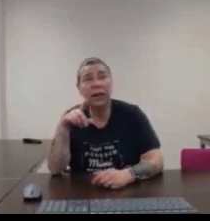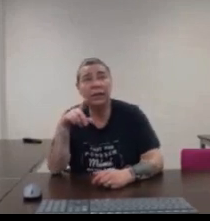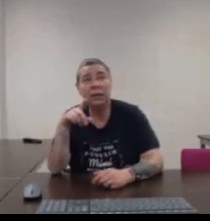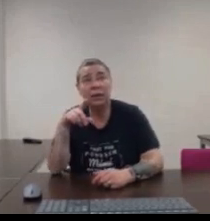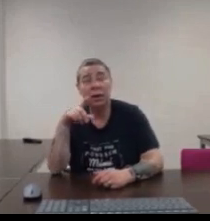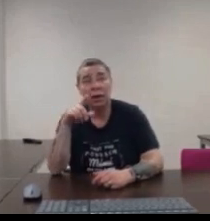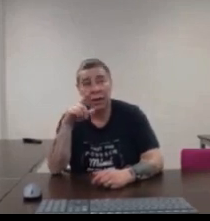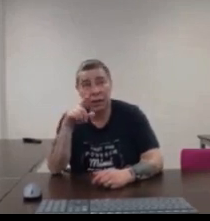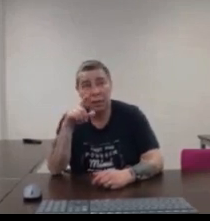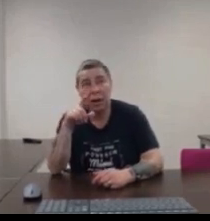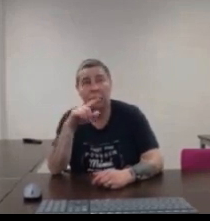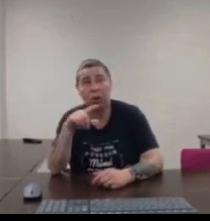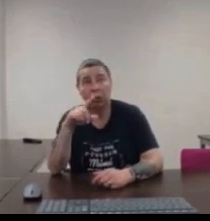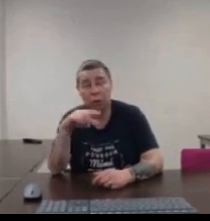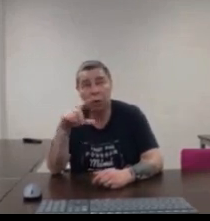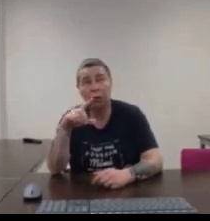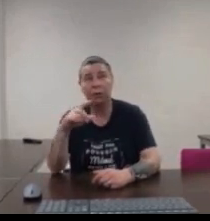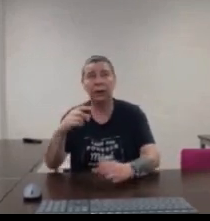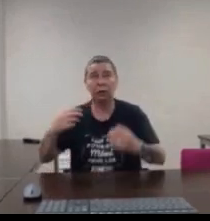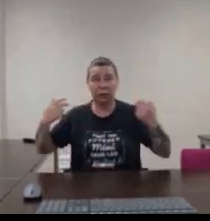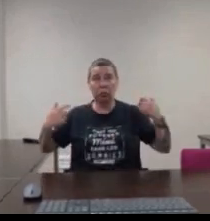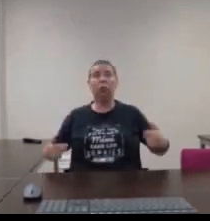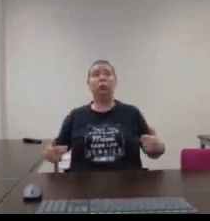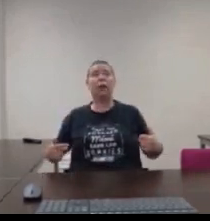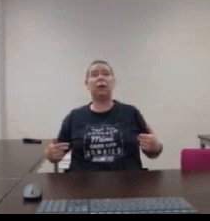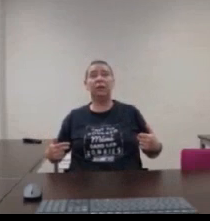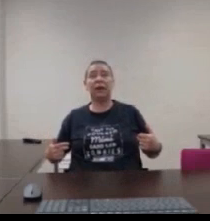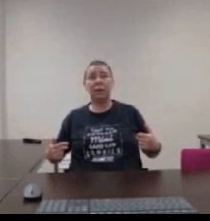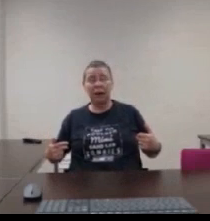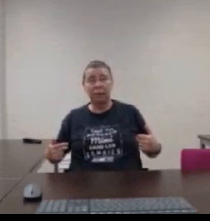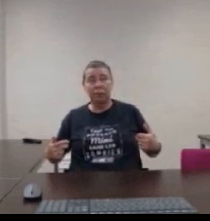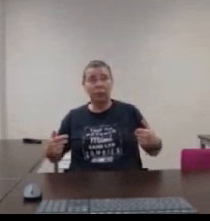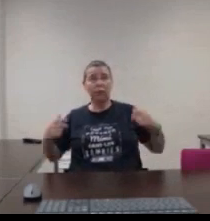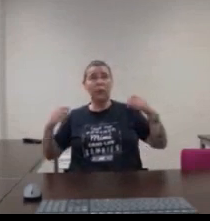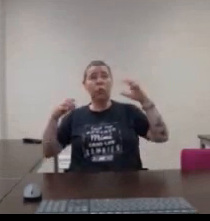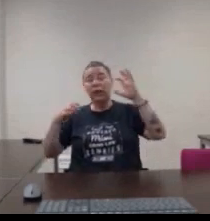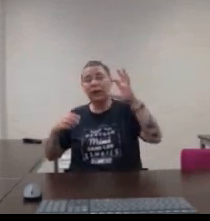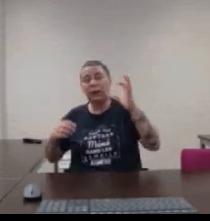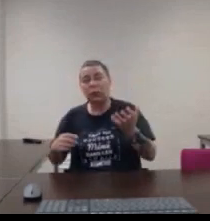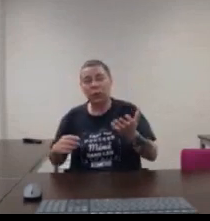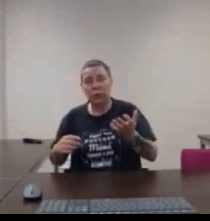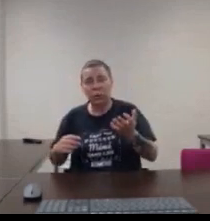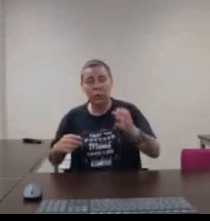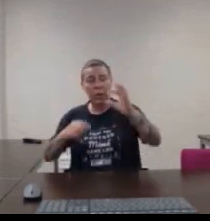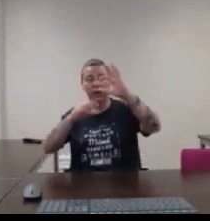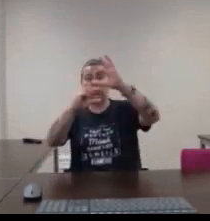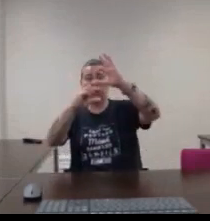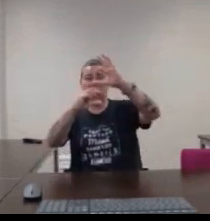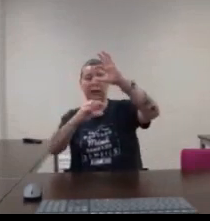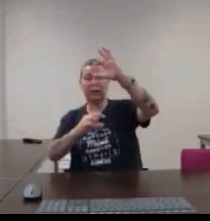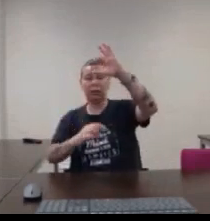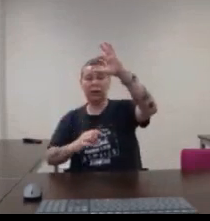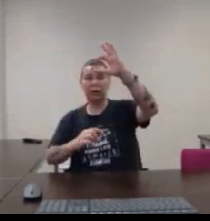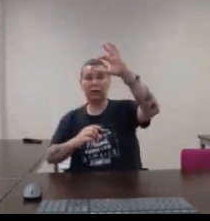si vous regardez les schémas, on se rend compte en fait que si on zoome sur la colonne vertébrale, donc les vertèbres, ce sont des os qui